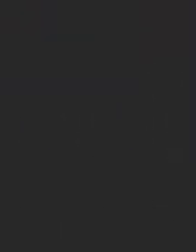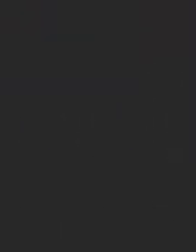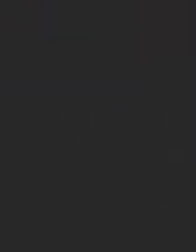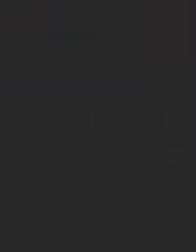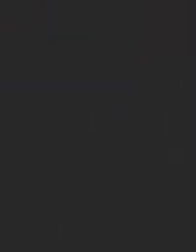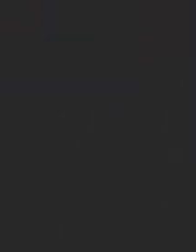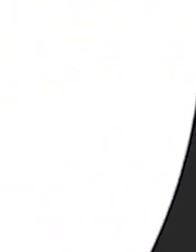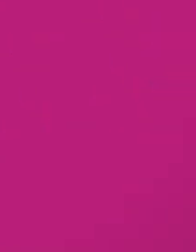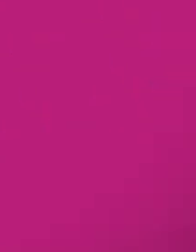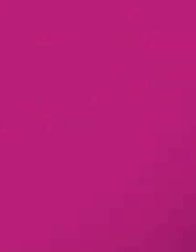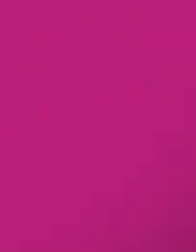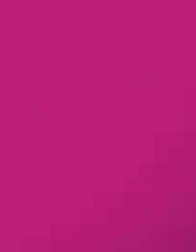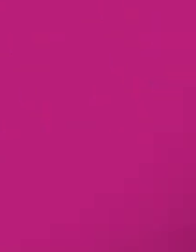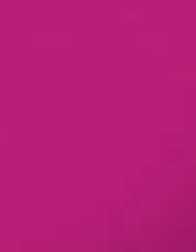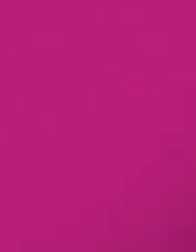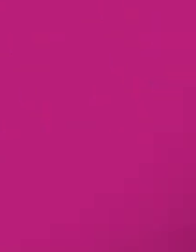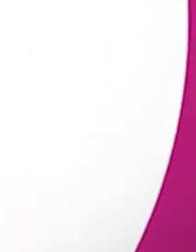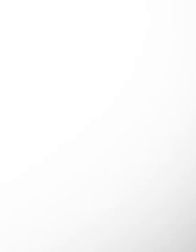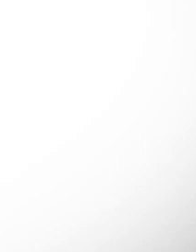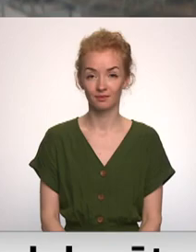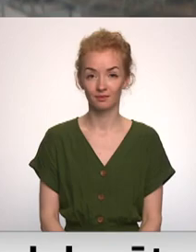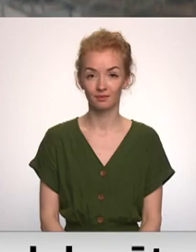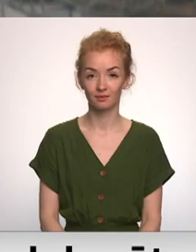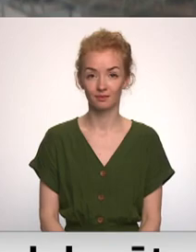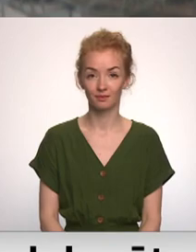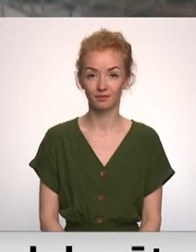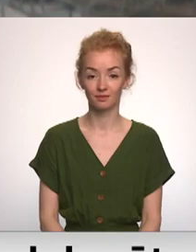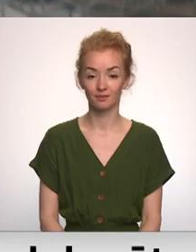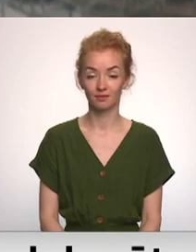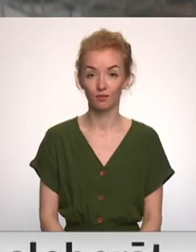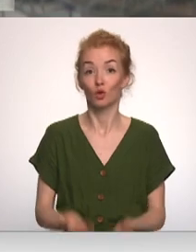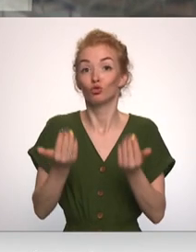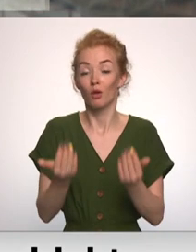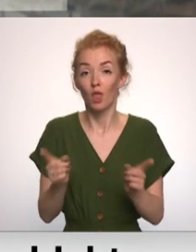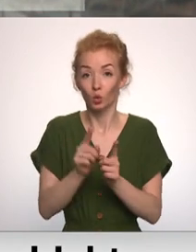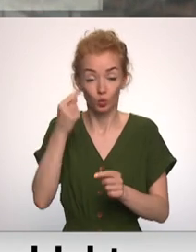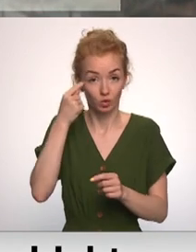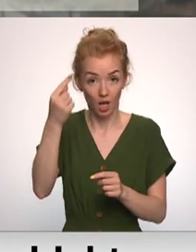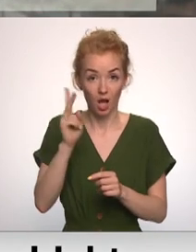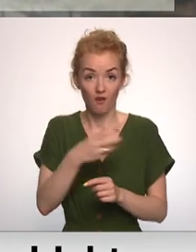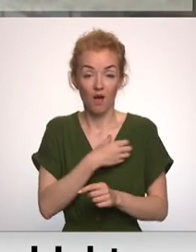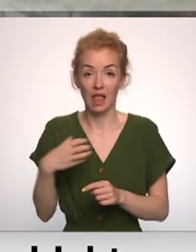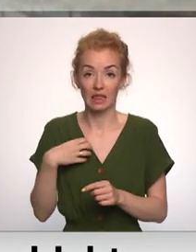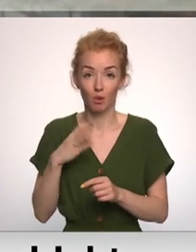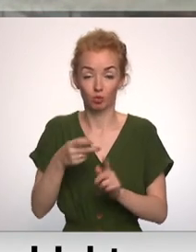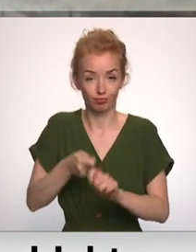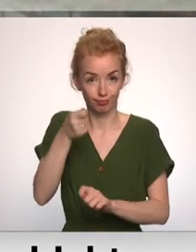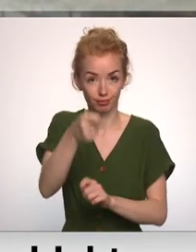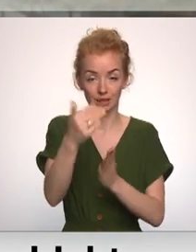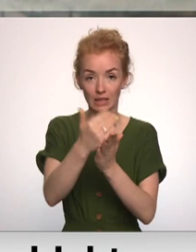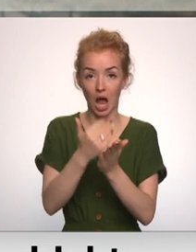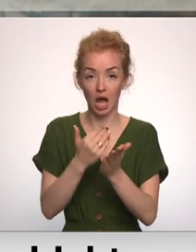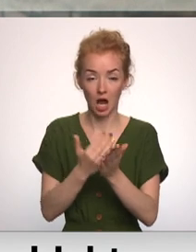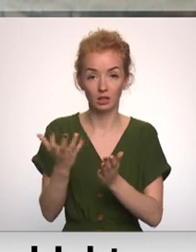Re, viss ēters ir te! Un vēl šodien kļuva zināms, ka valdībai tiks iesniegts saraksts